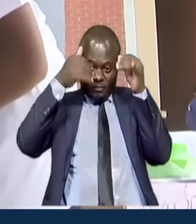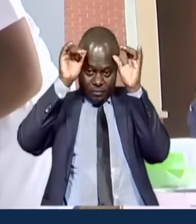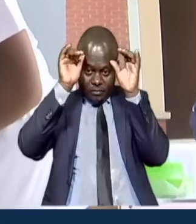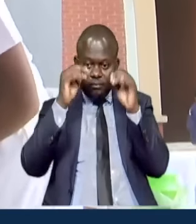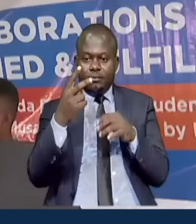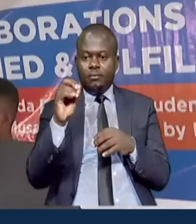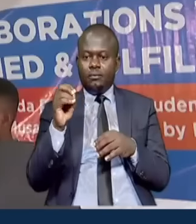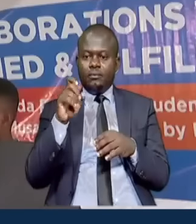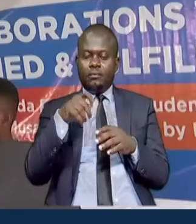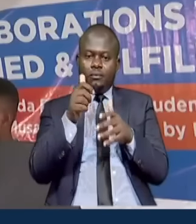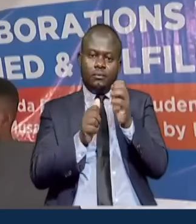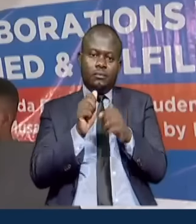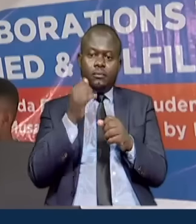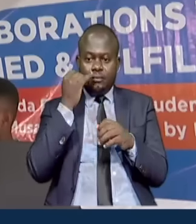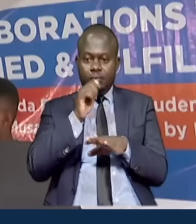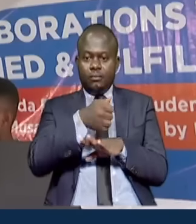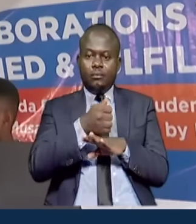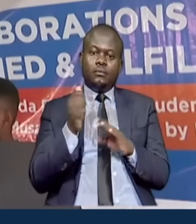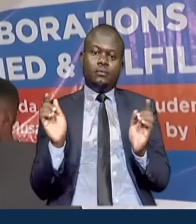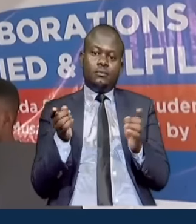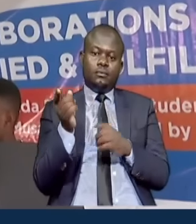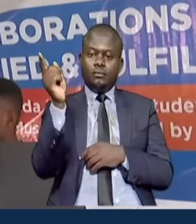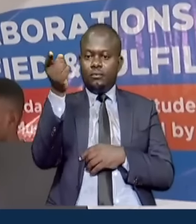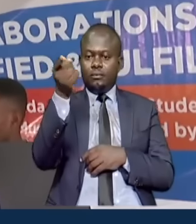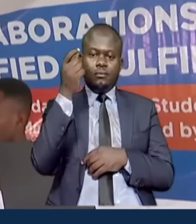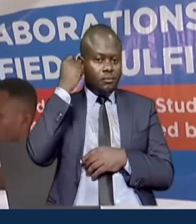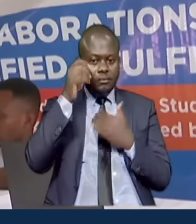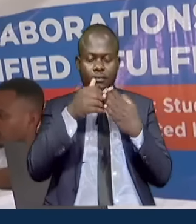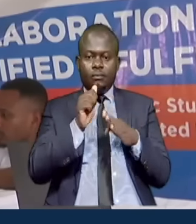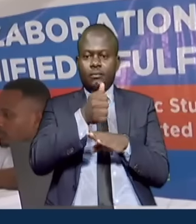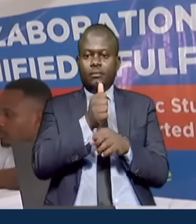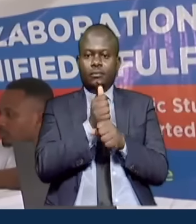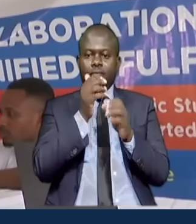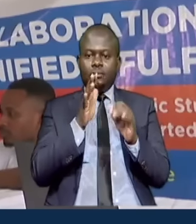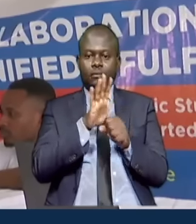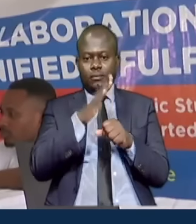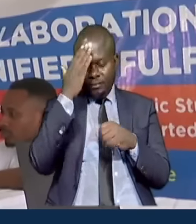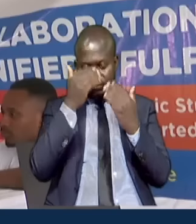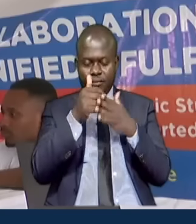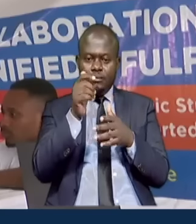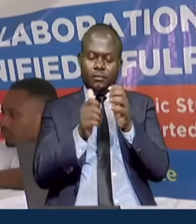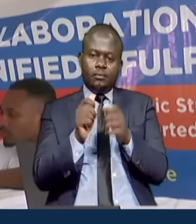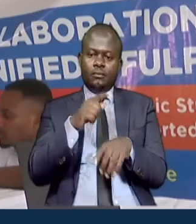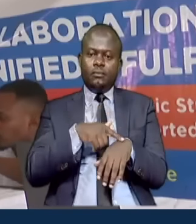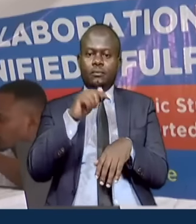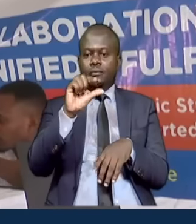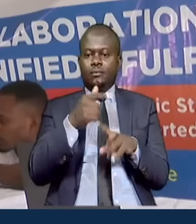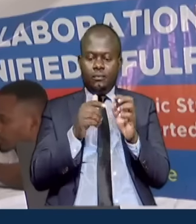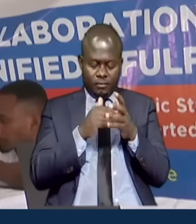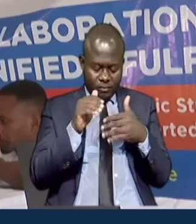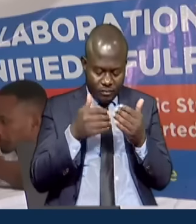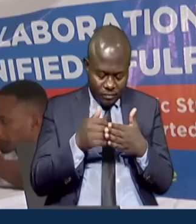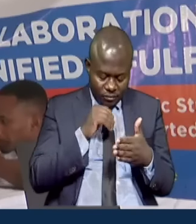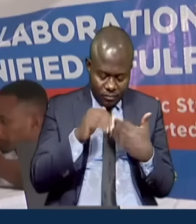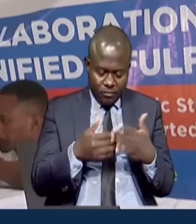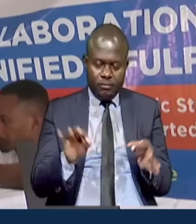gukama niba wenda yashyizeho umushumba yikama urumva bizakina guha yari ngo abakozi benshi kugira ngo akame mu gihe gito, ariko ubu ngubu hano ntabwo ari